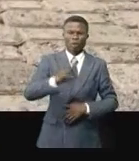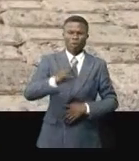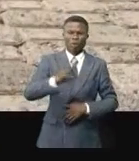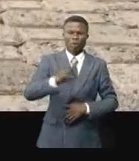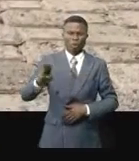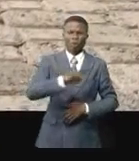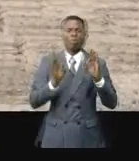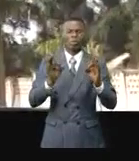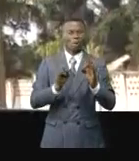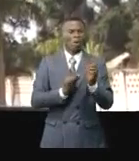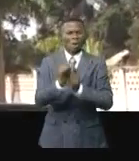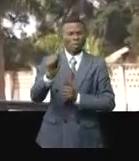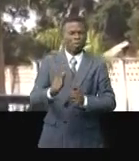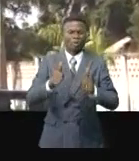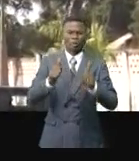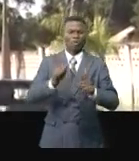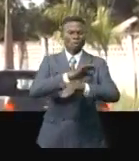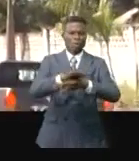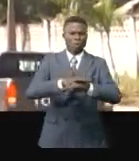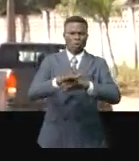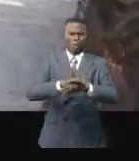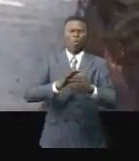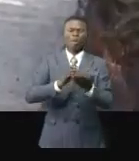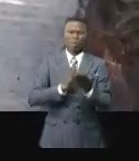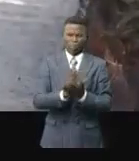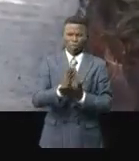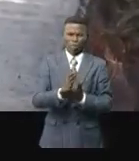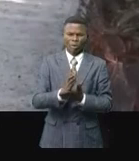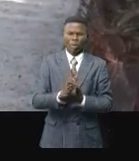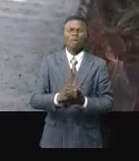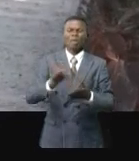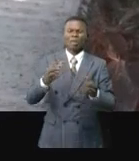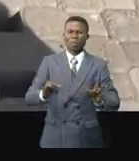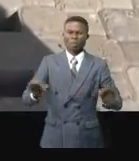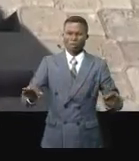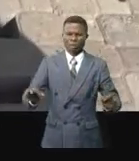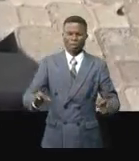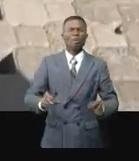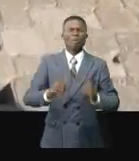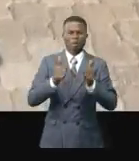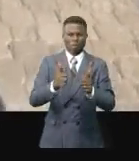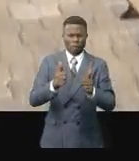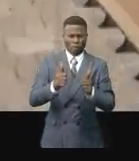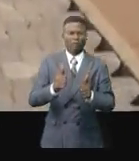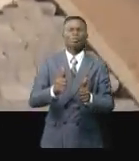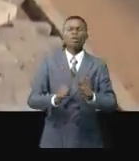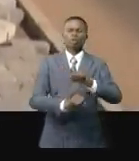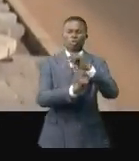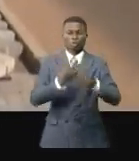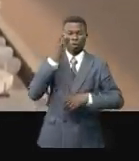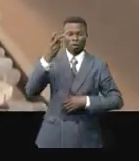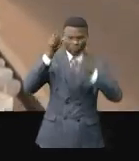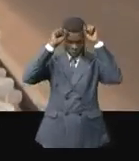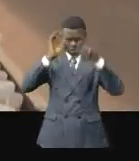des bétons, des lampadaires, de la nouvelle couche d'asphalte et des parterres. L'action répond à la vision du président de la République. Sur